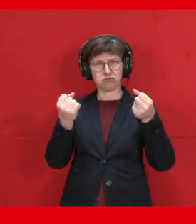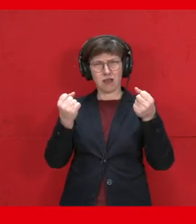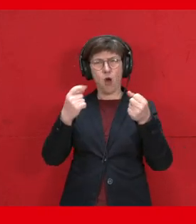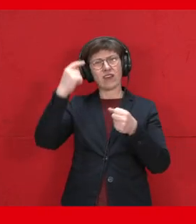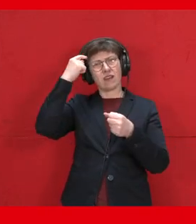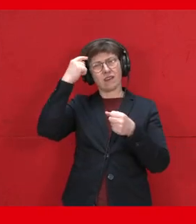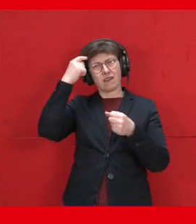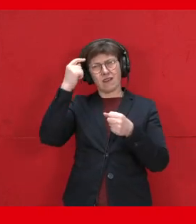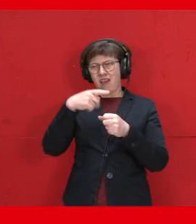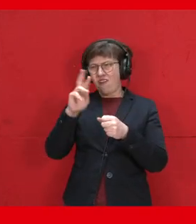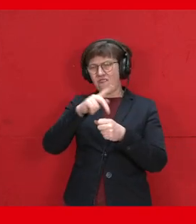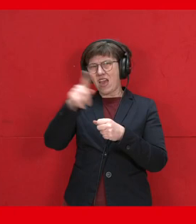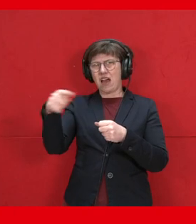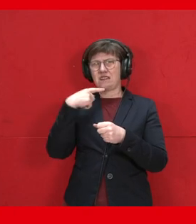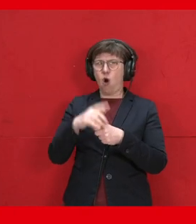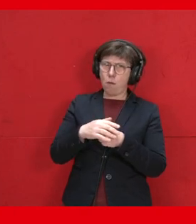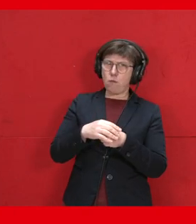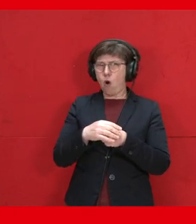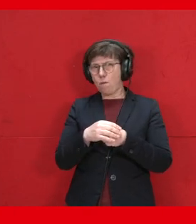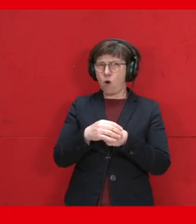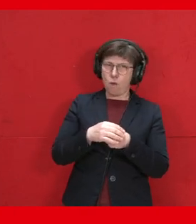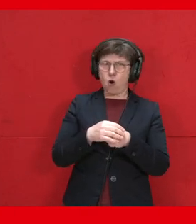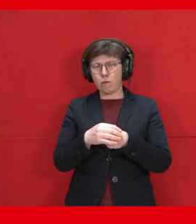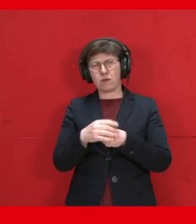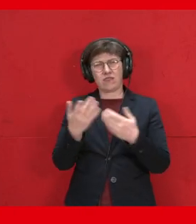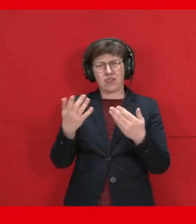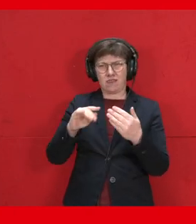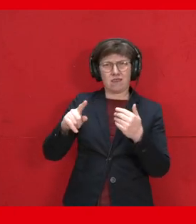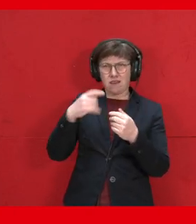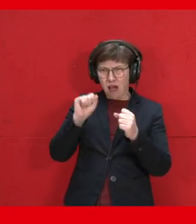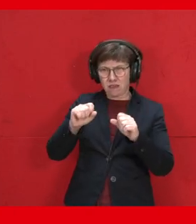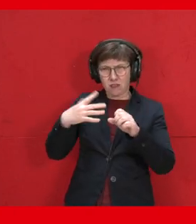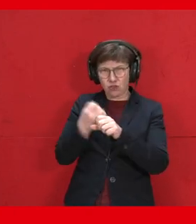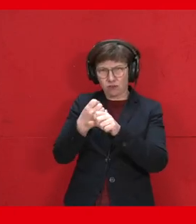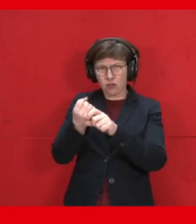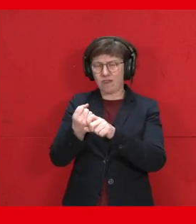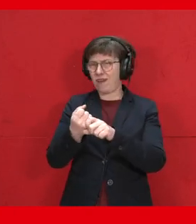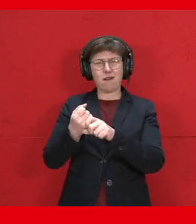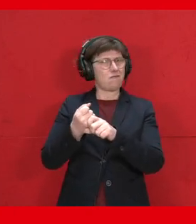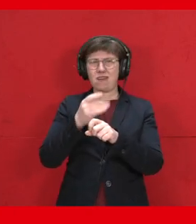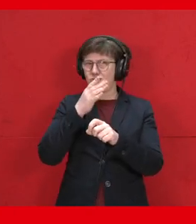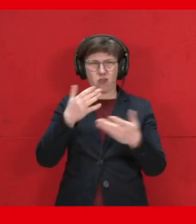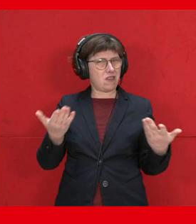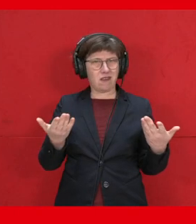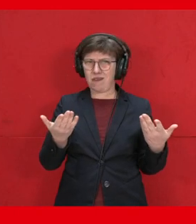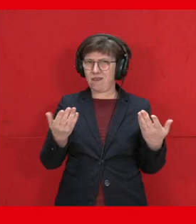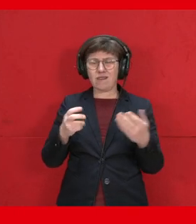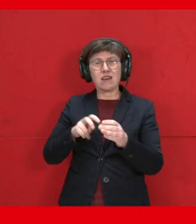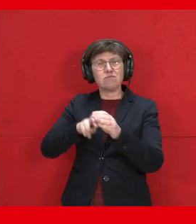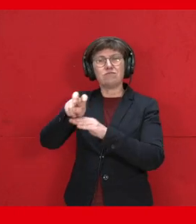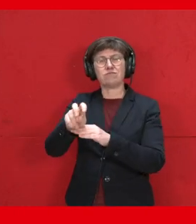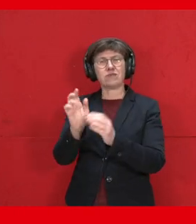den Köpfen von all denen, die hier etwas Verantwortung in diesem Land haben, der ist noch nicht passiert. Einstieg in